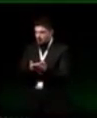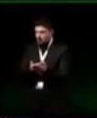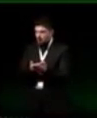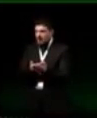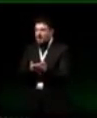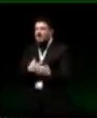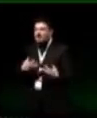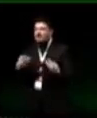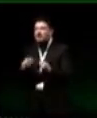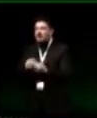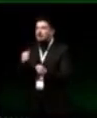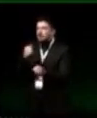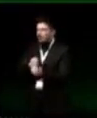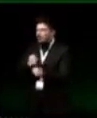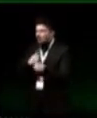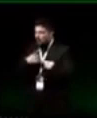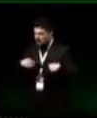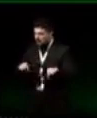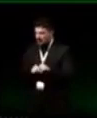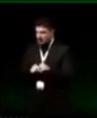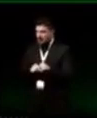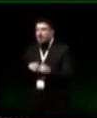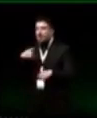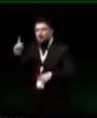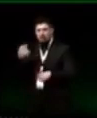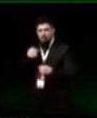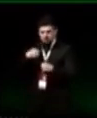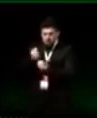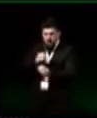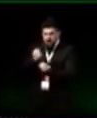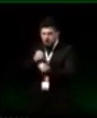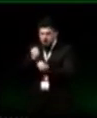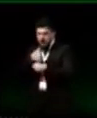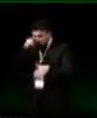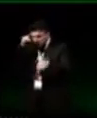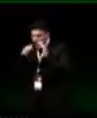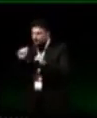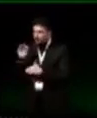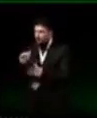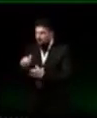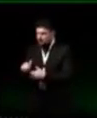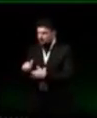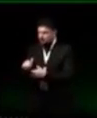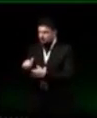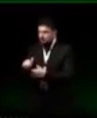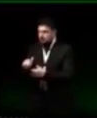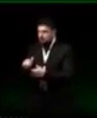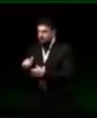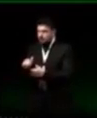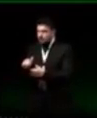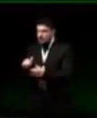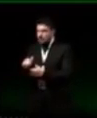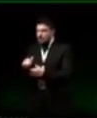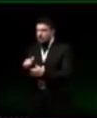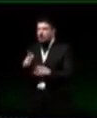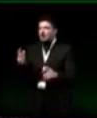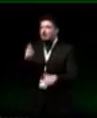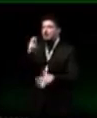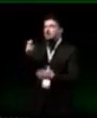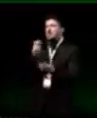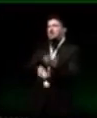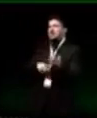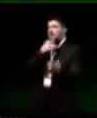nostra storia. Poi ci abbiamo lavorato sopra, tutti insieme, nella fatica quotidiana, per provare a dire che forse le tasse non